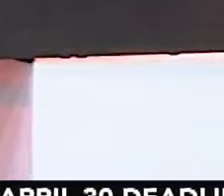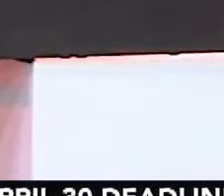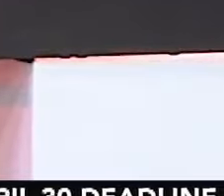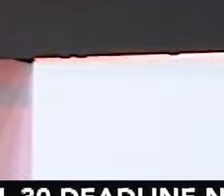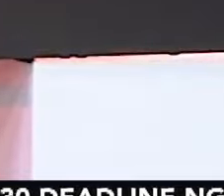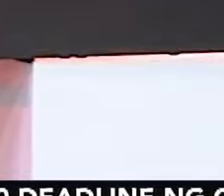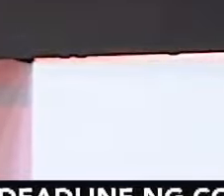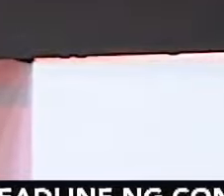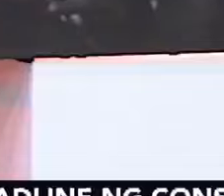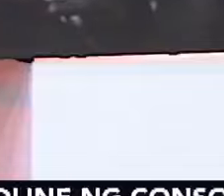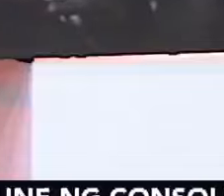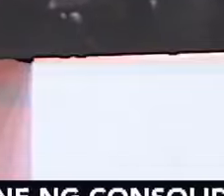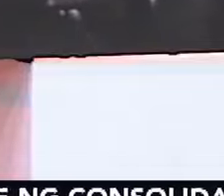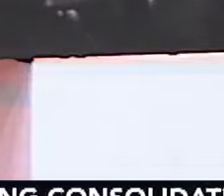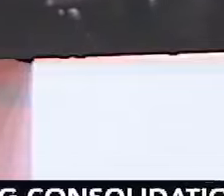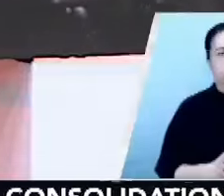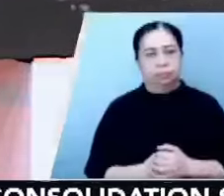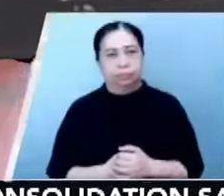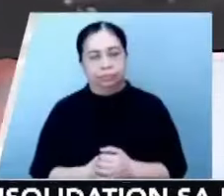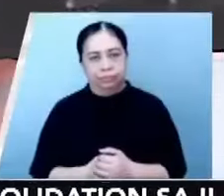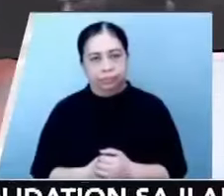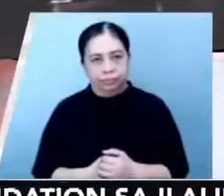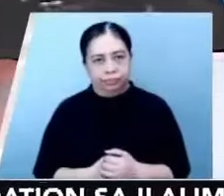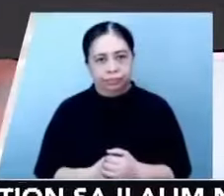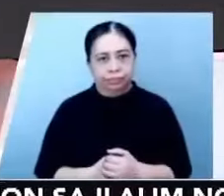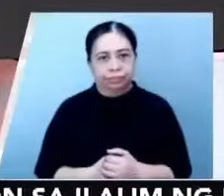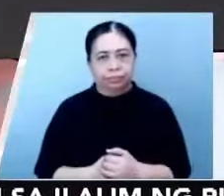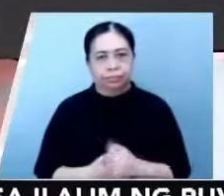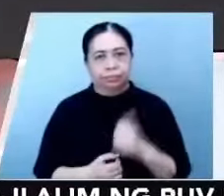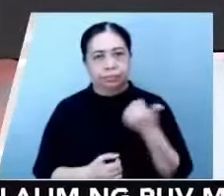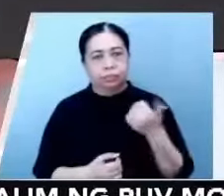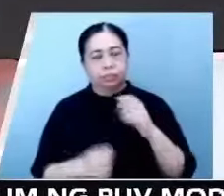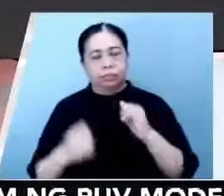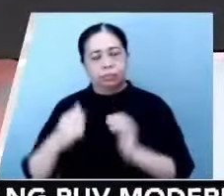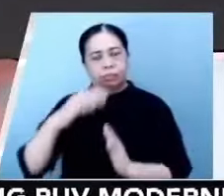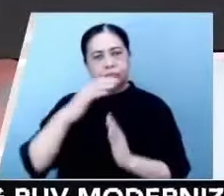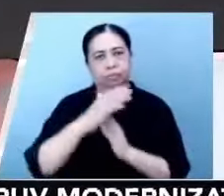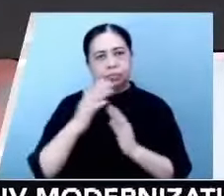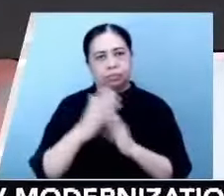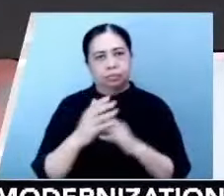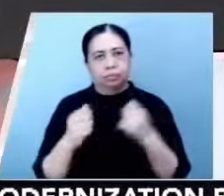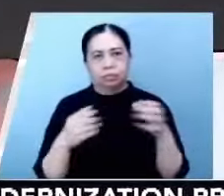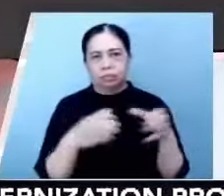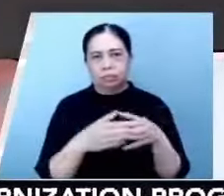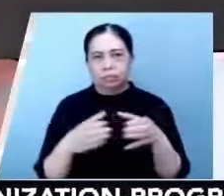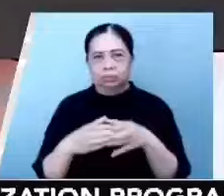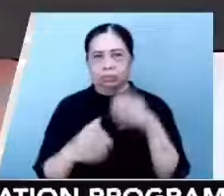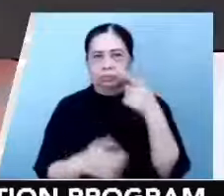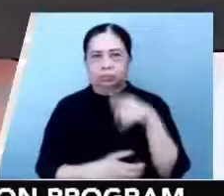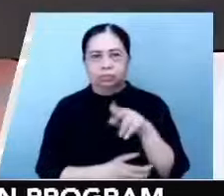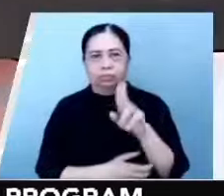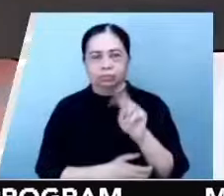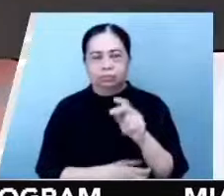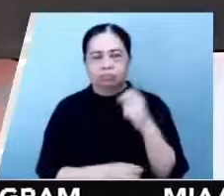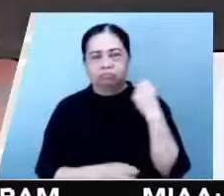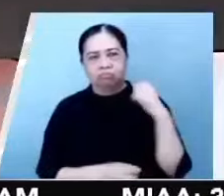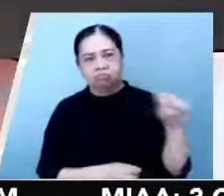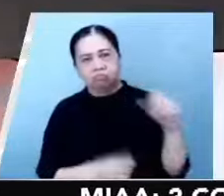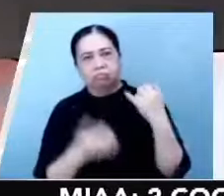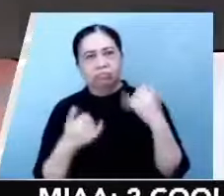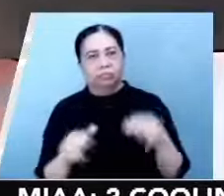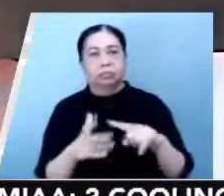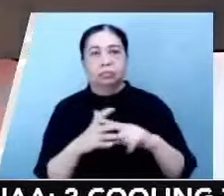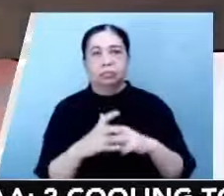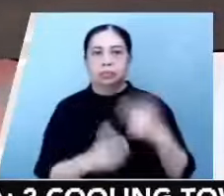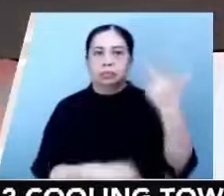ng franchise consolidation para sa PUV modernization program. At para tutulan pa rin yan, simula ngayon ang tatlong araw na tigil